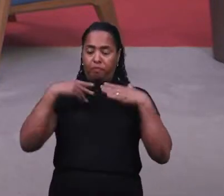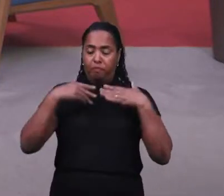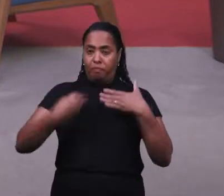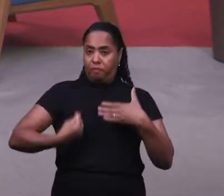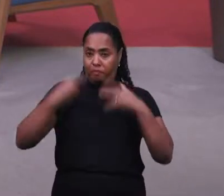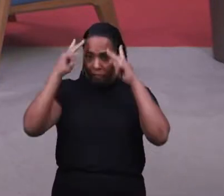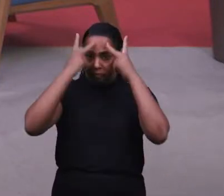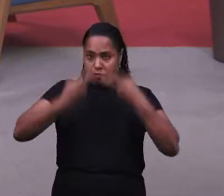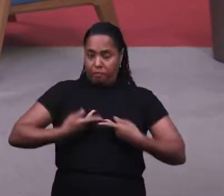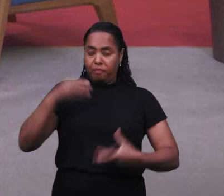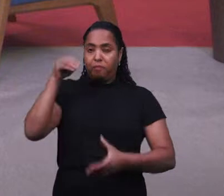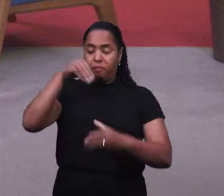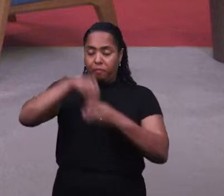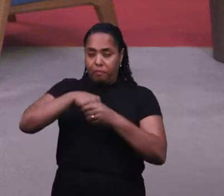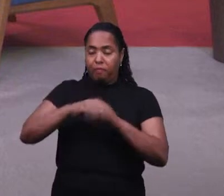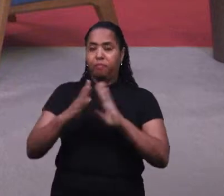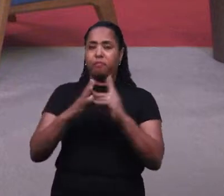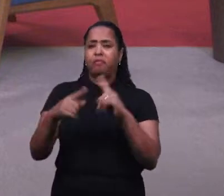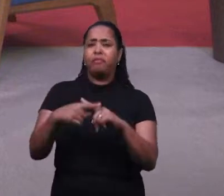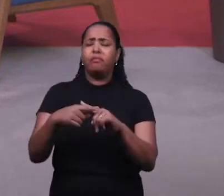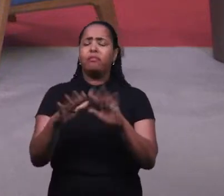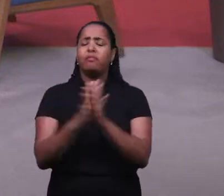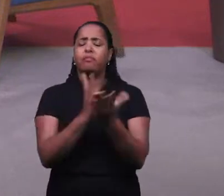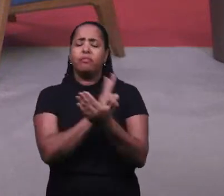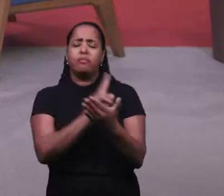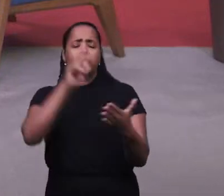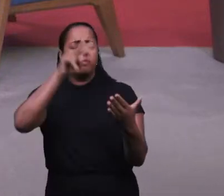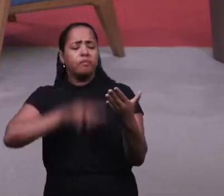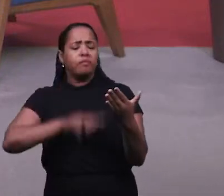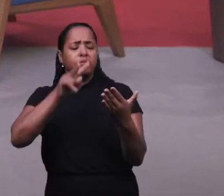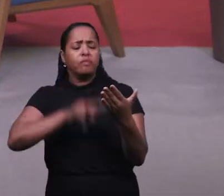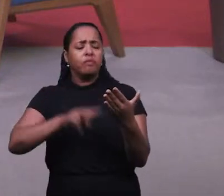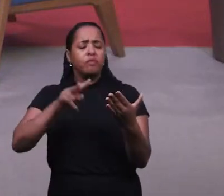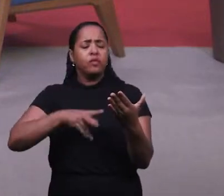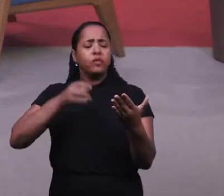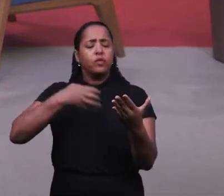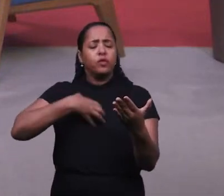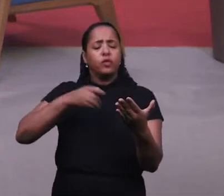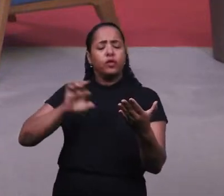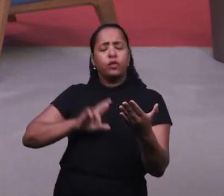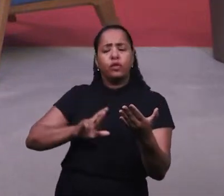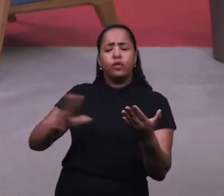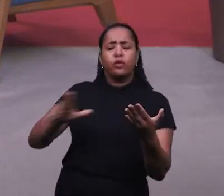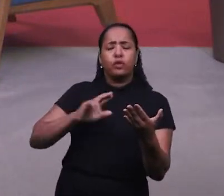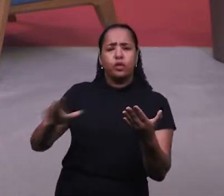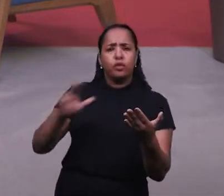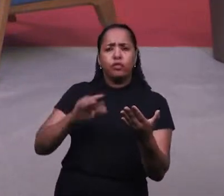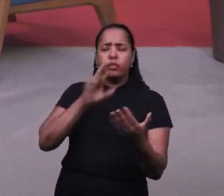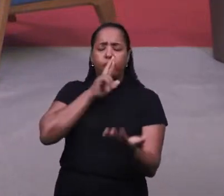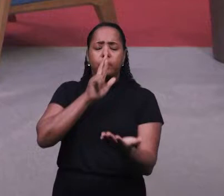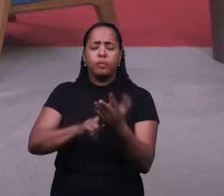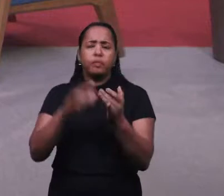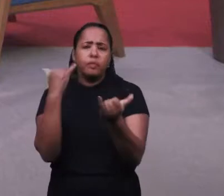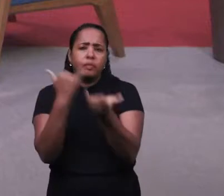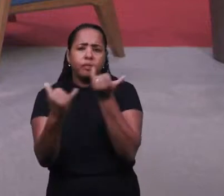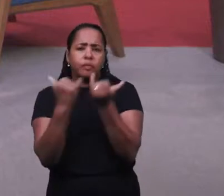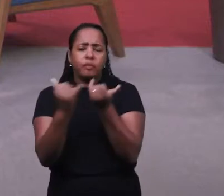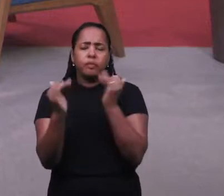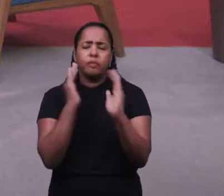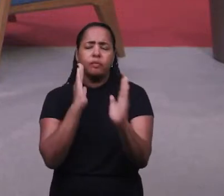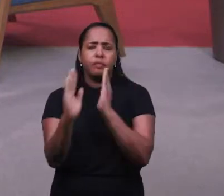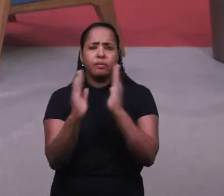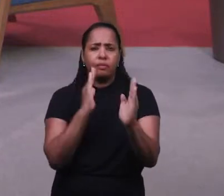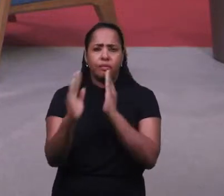type prophétique de la présence de la Trinité dans la vie de l'homme et dans la vie de l'Église, nous voyons dans la Bible